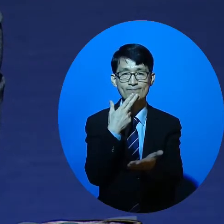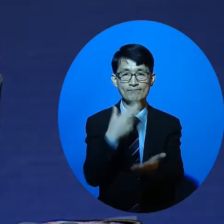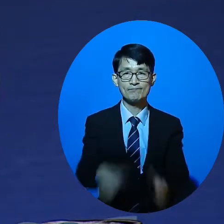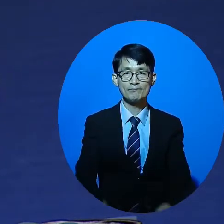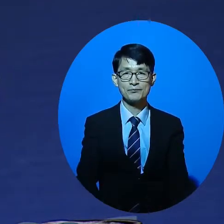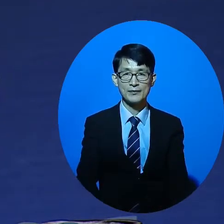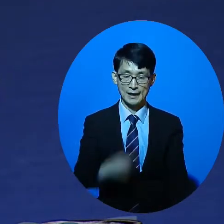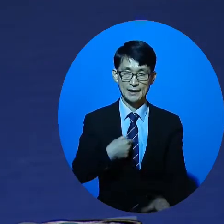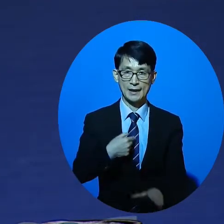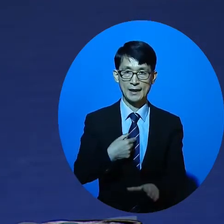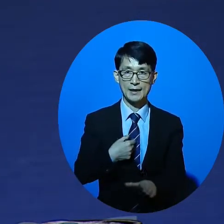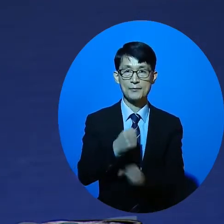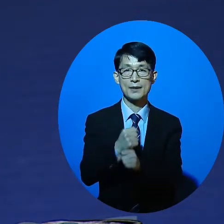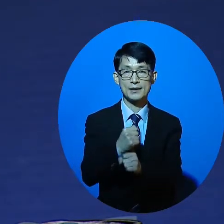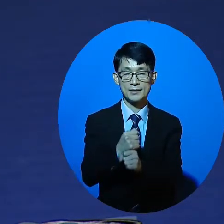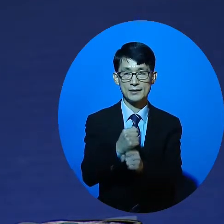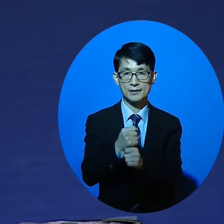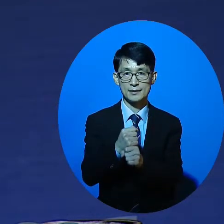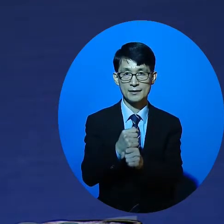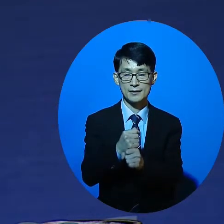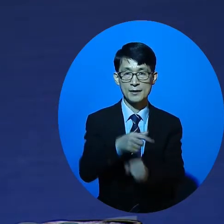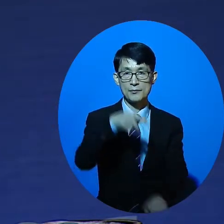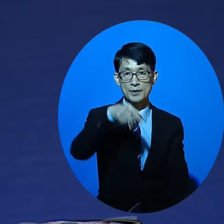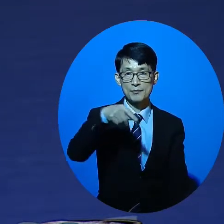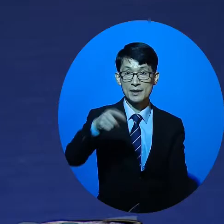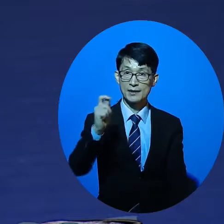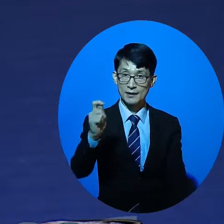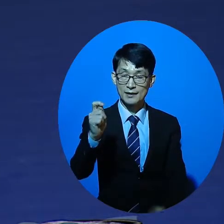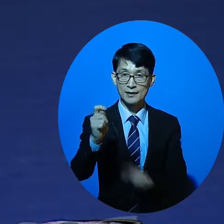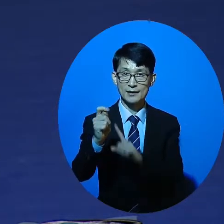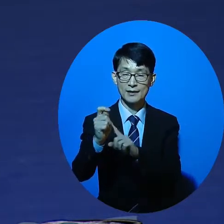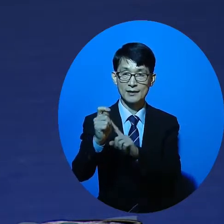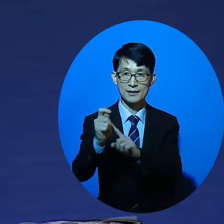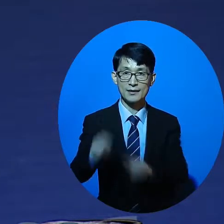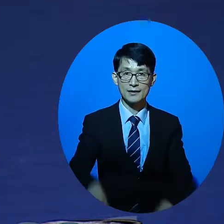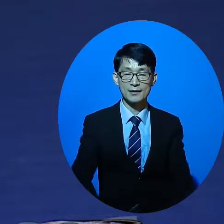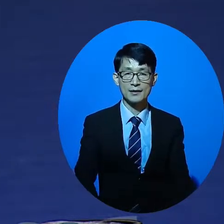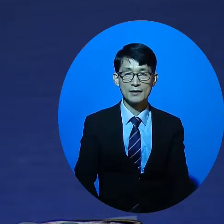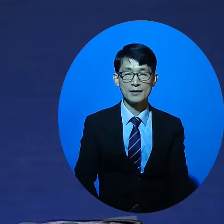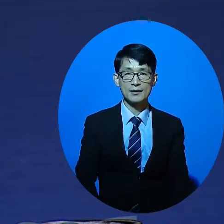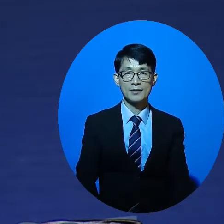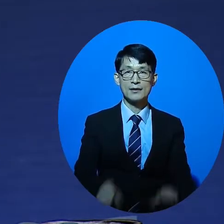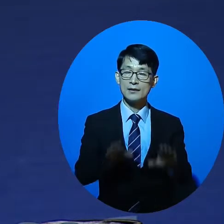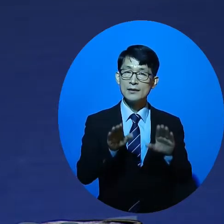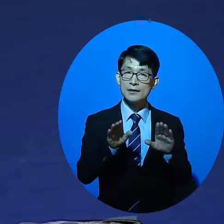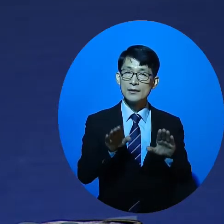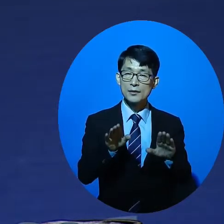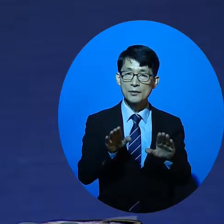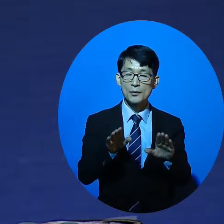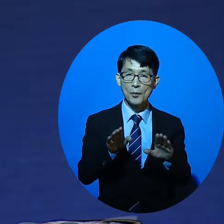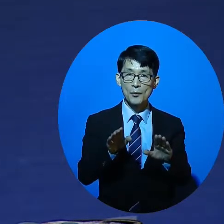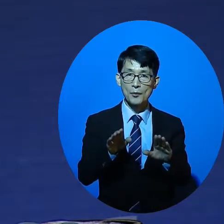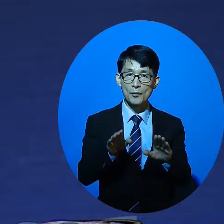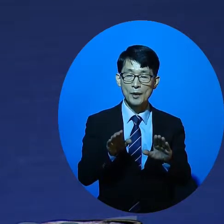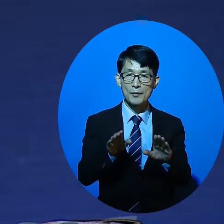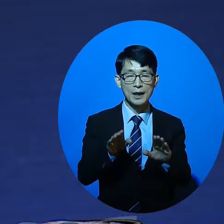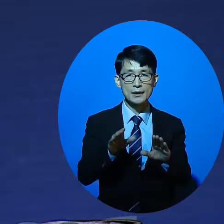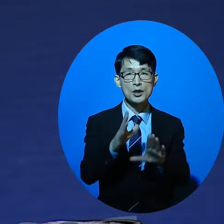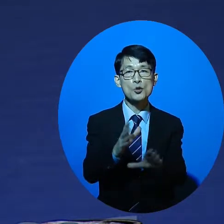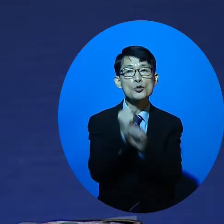제가 만든 PPT가 키워드 중심으로 되어 있기 때문에 혹 이해하시는데